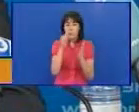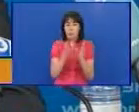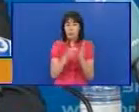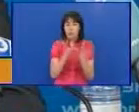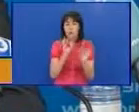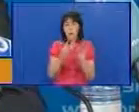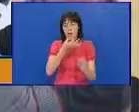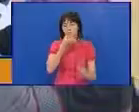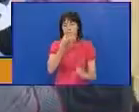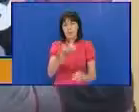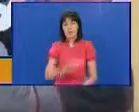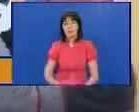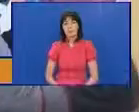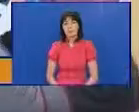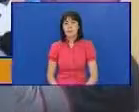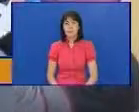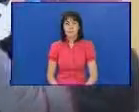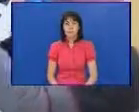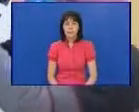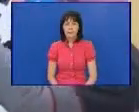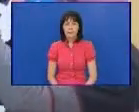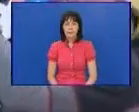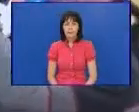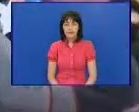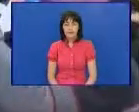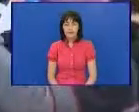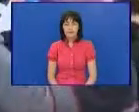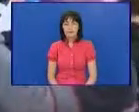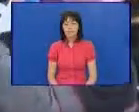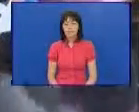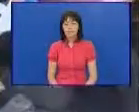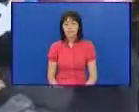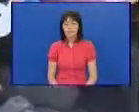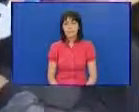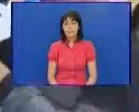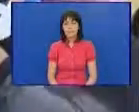жауап алды. Нұрлан Әлімбаев, Әли Мәлік, Талғат Өлебеков, Олжас Байтуб, оңтүстік ақпарат.